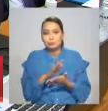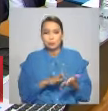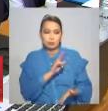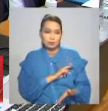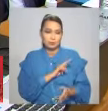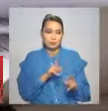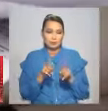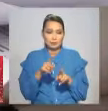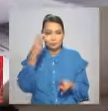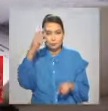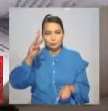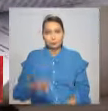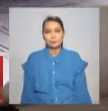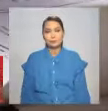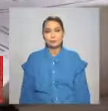тенденцию.